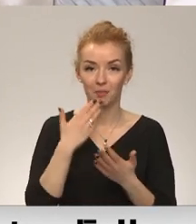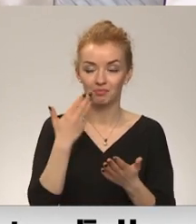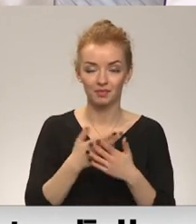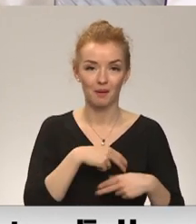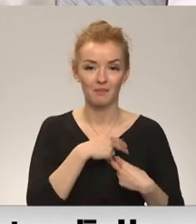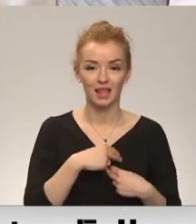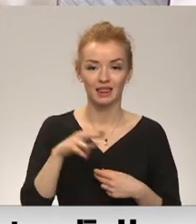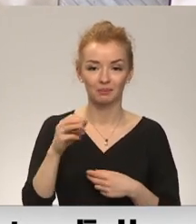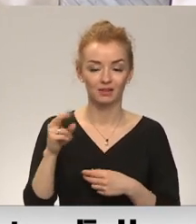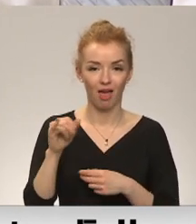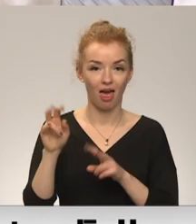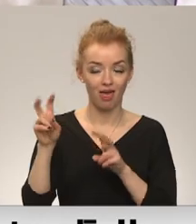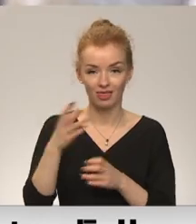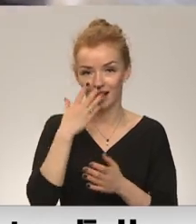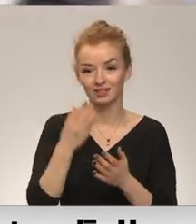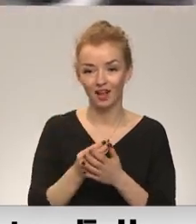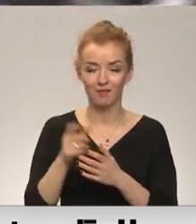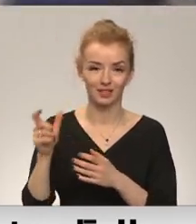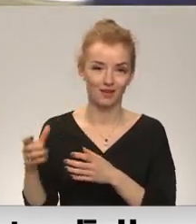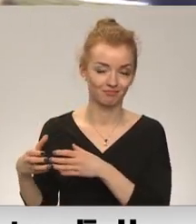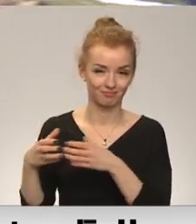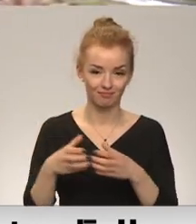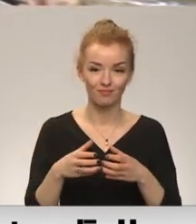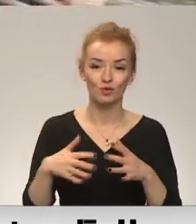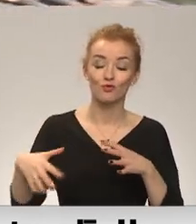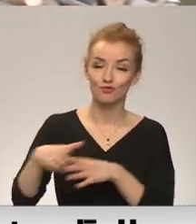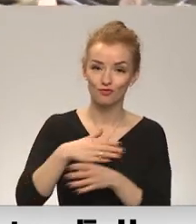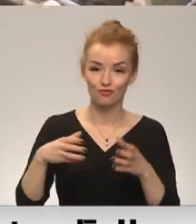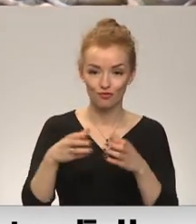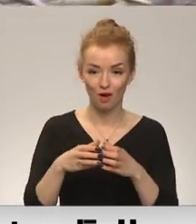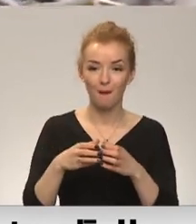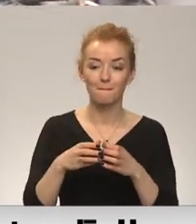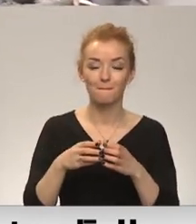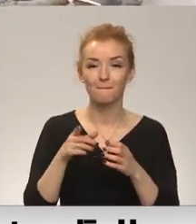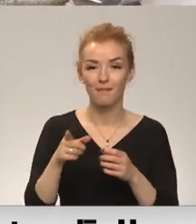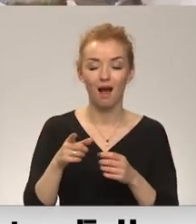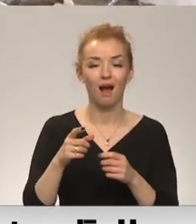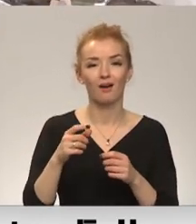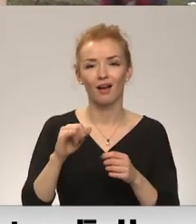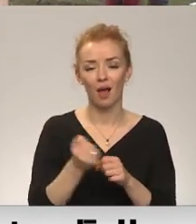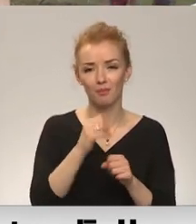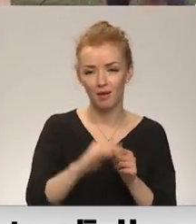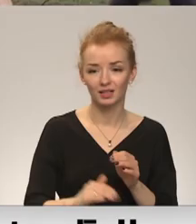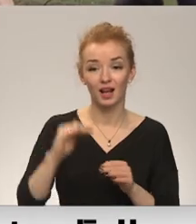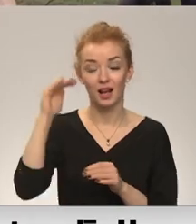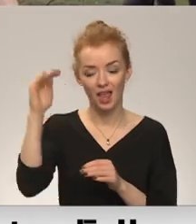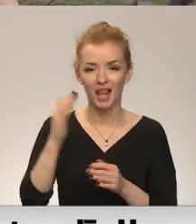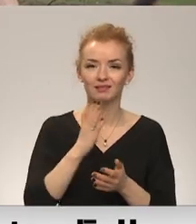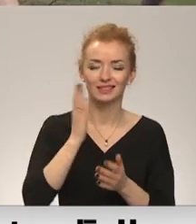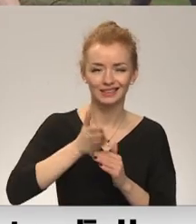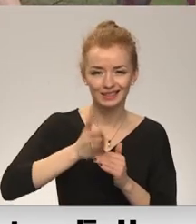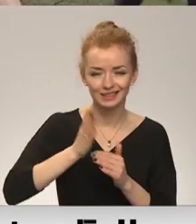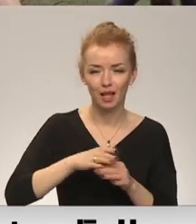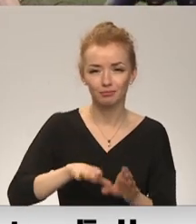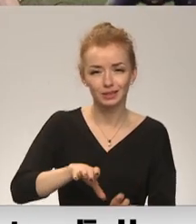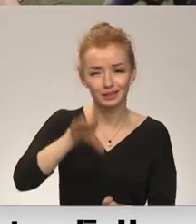biedrība Dimzēni ar saviem talciniekiem. Draudzīgā pulciņā, kur darbiņš atrodas gan lieliem, gan maziem, sazāģēt, saskaldīt un